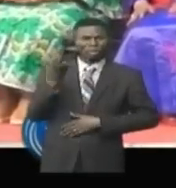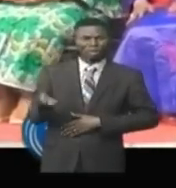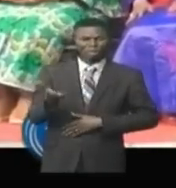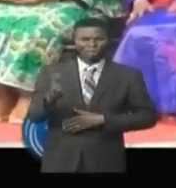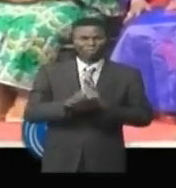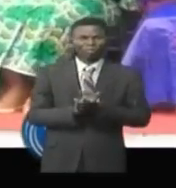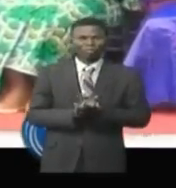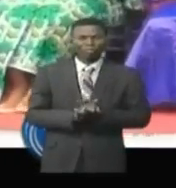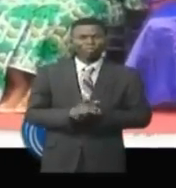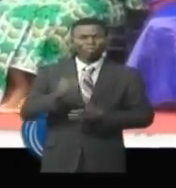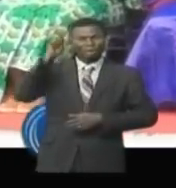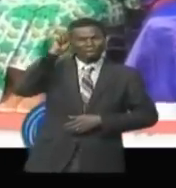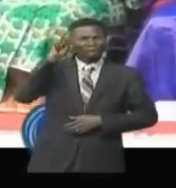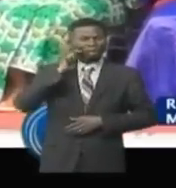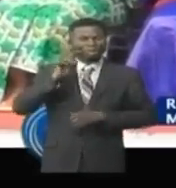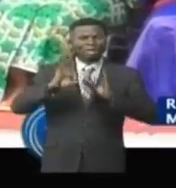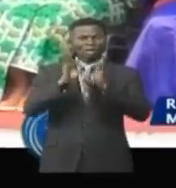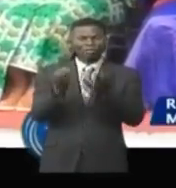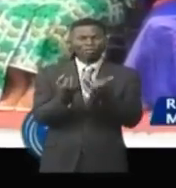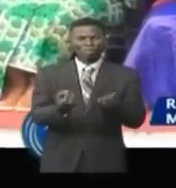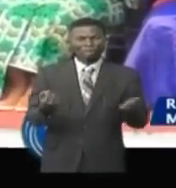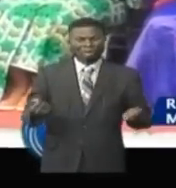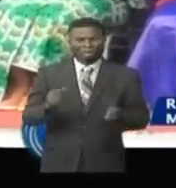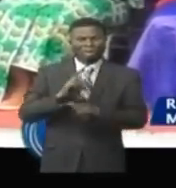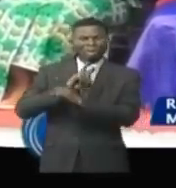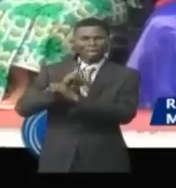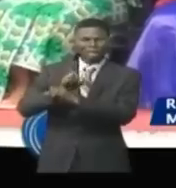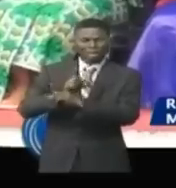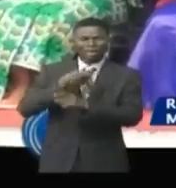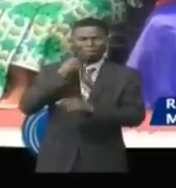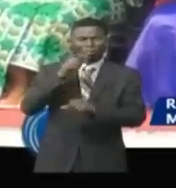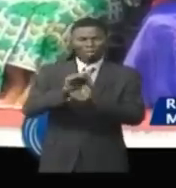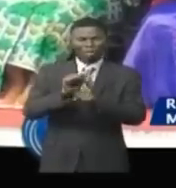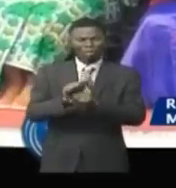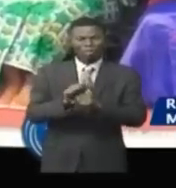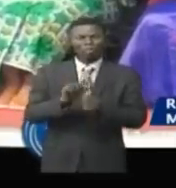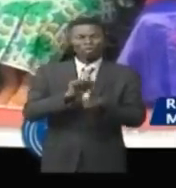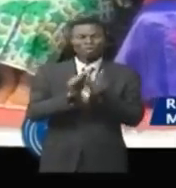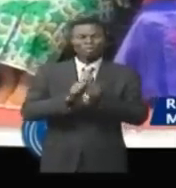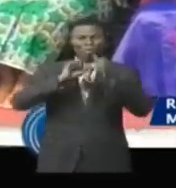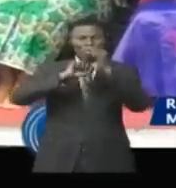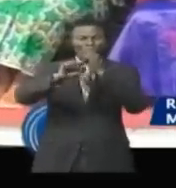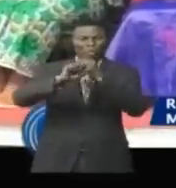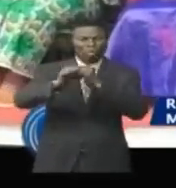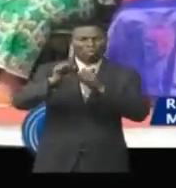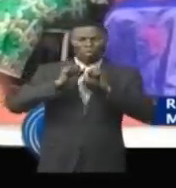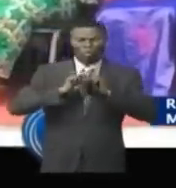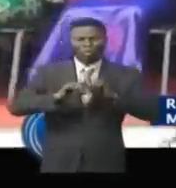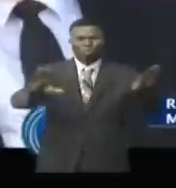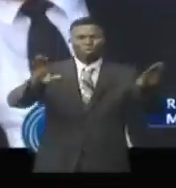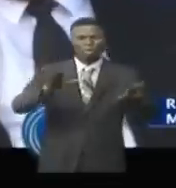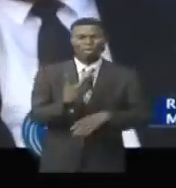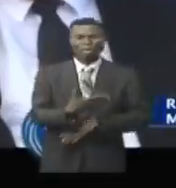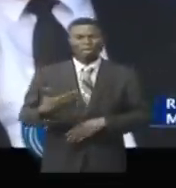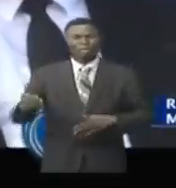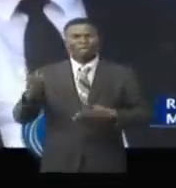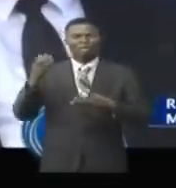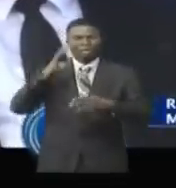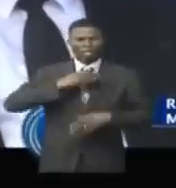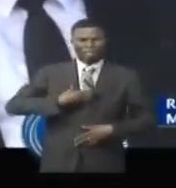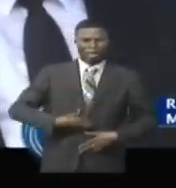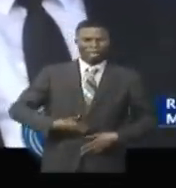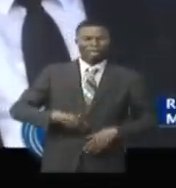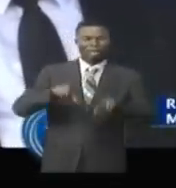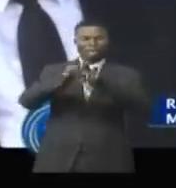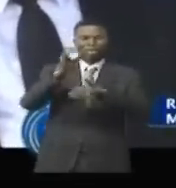ministères des gens, familles et enfants, cette activité entre dans le cadre de la sensibilisation et vulgarisation des instruments juridiques